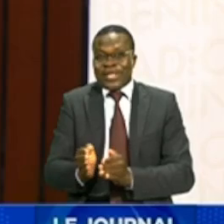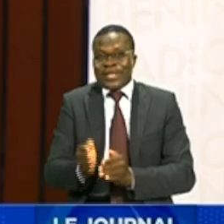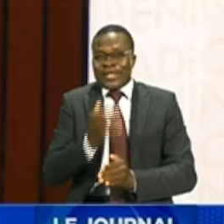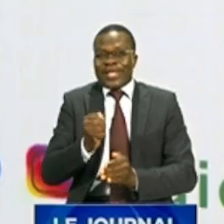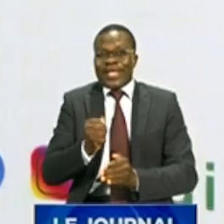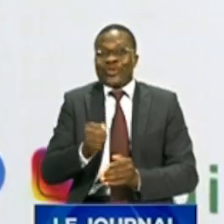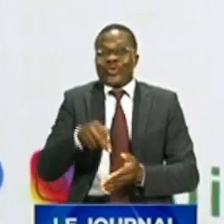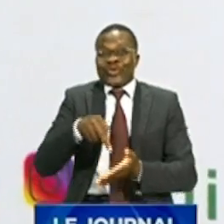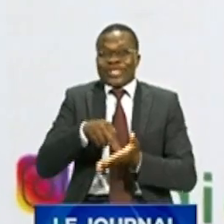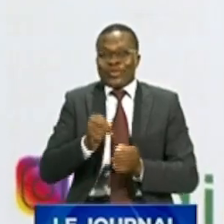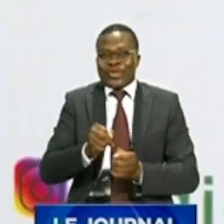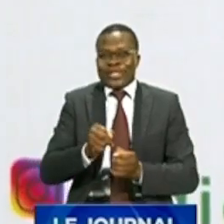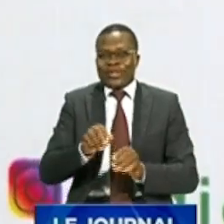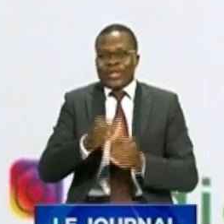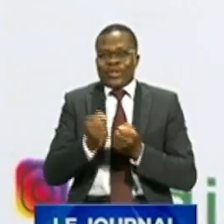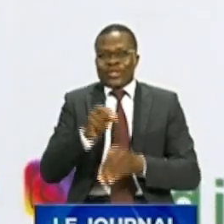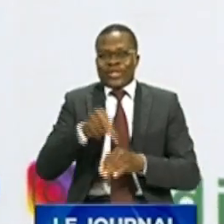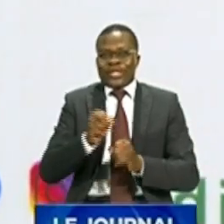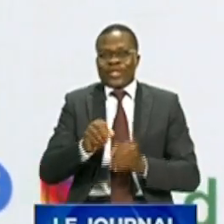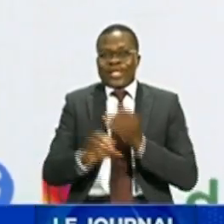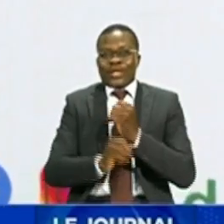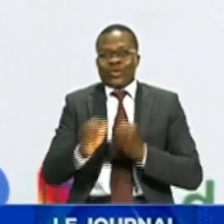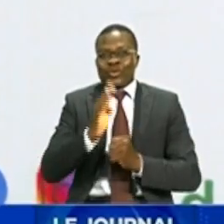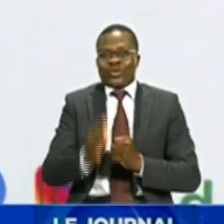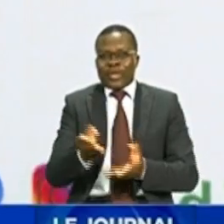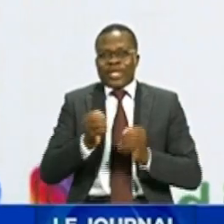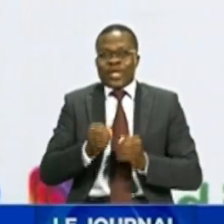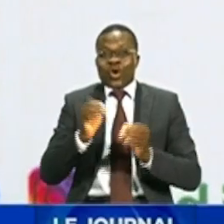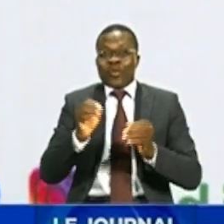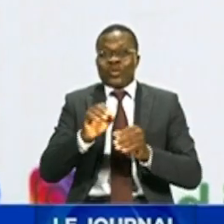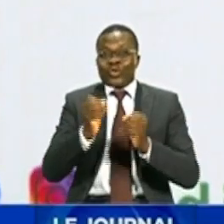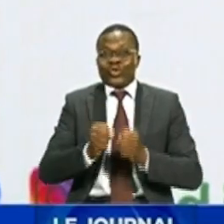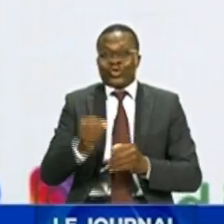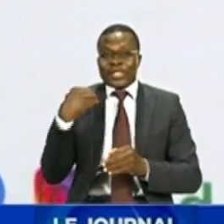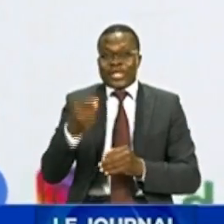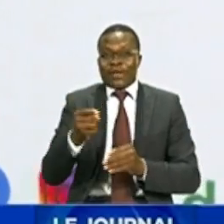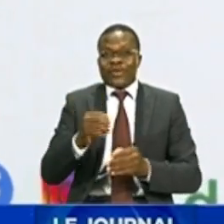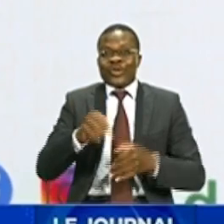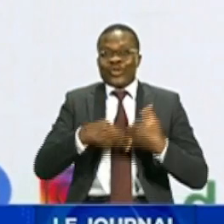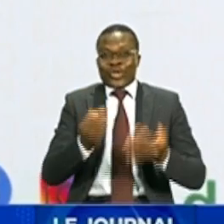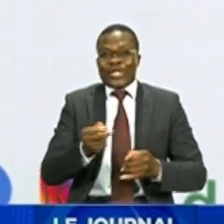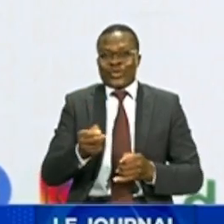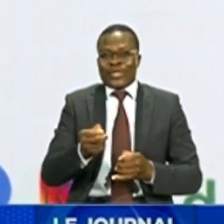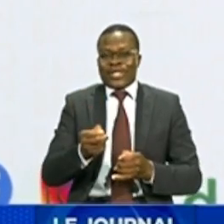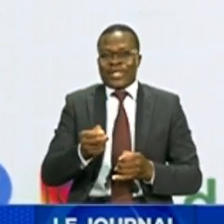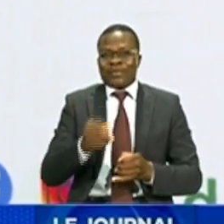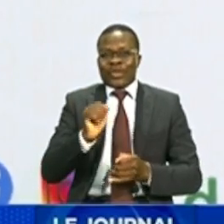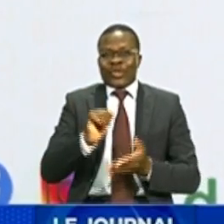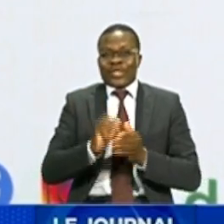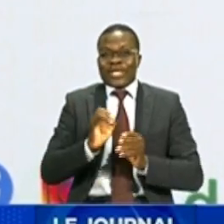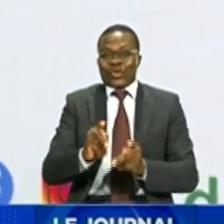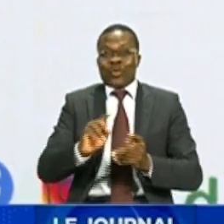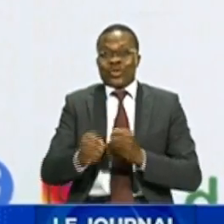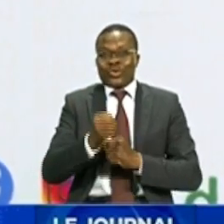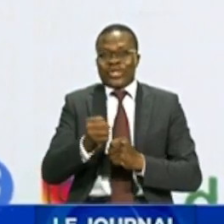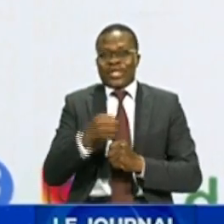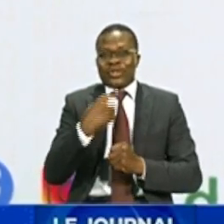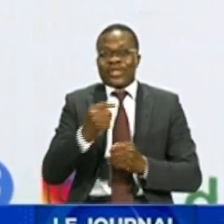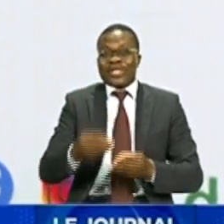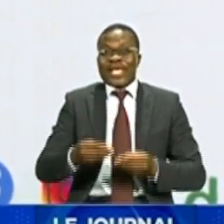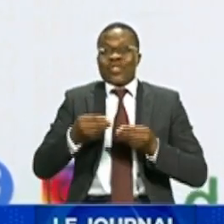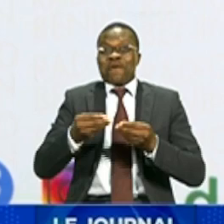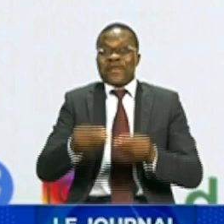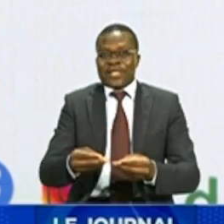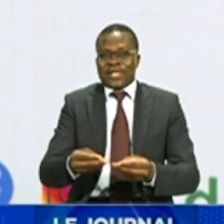nous imposer. L'Association nationale des communes du Bénin, en tant que fêtière, se réjouit justement de cette opportunité qui est